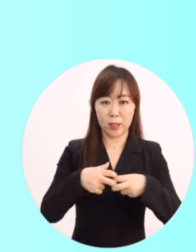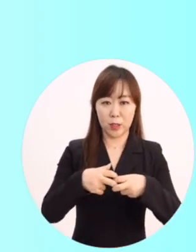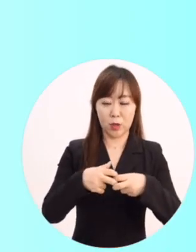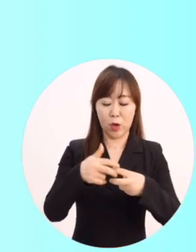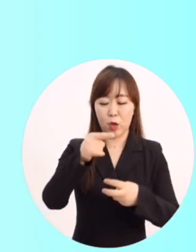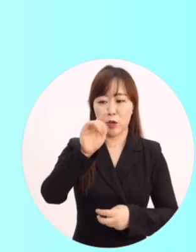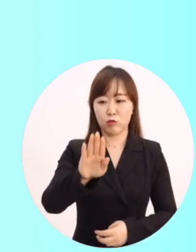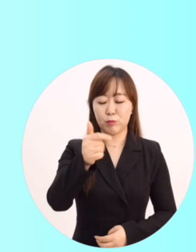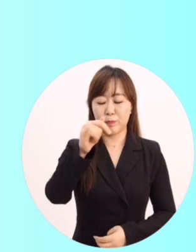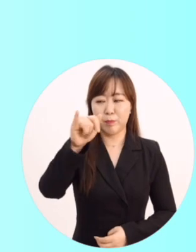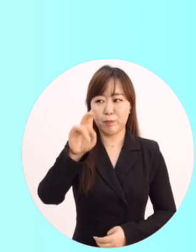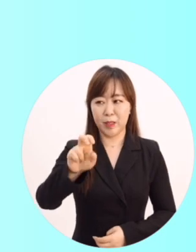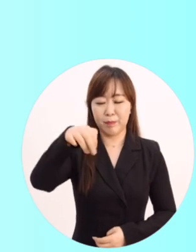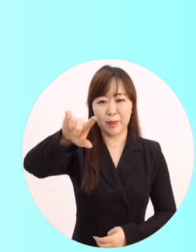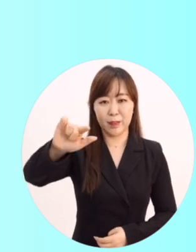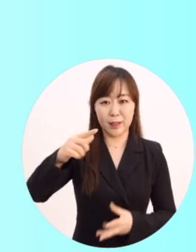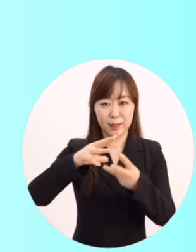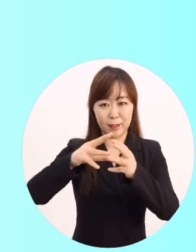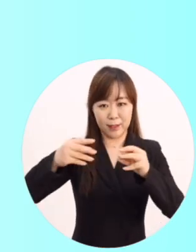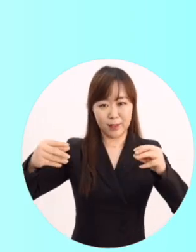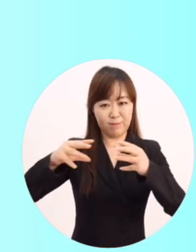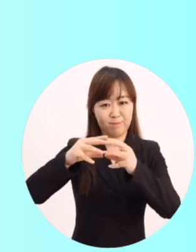엉덩관절 굽힌근 스트레칭.